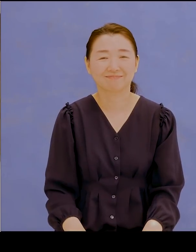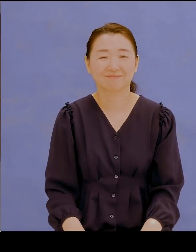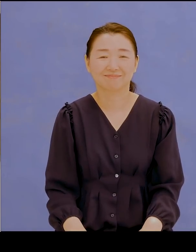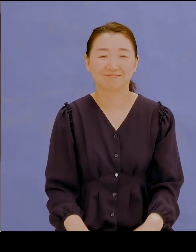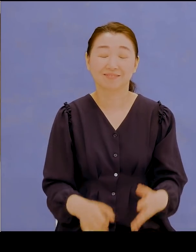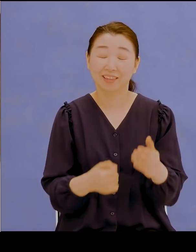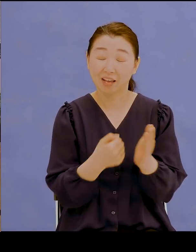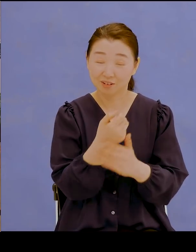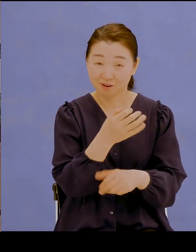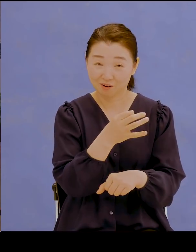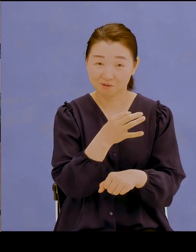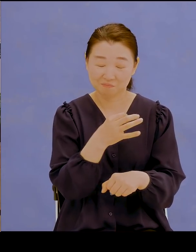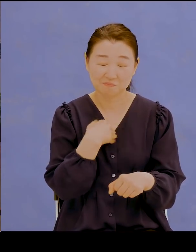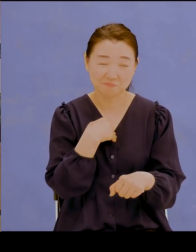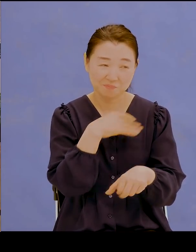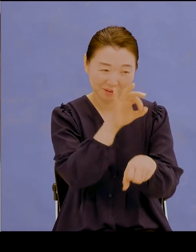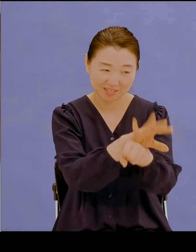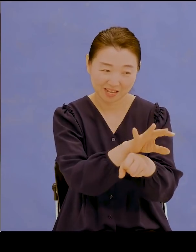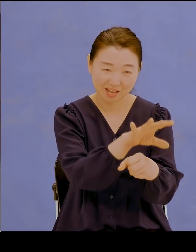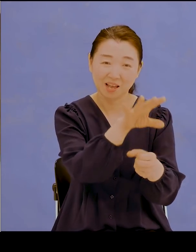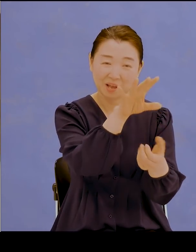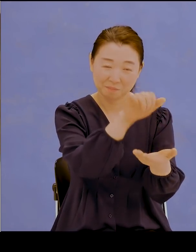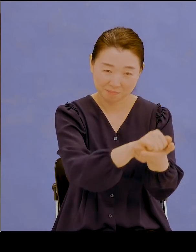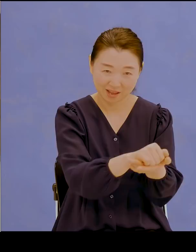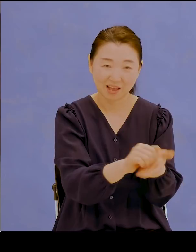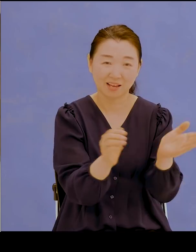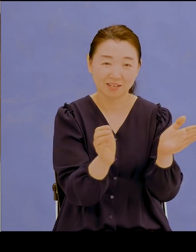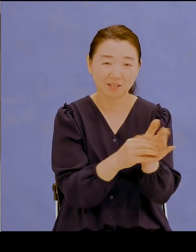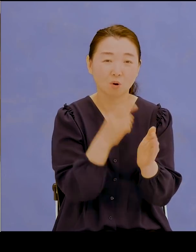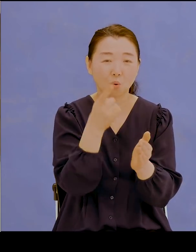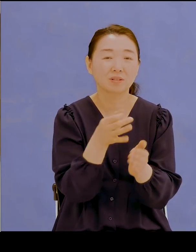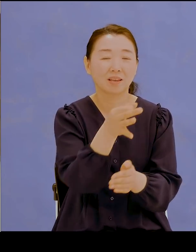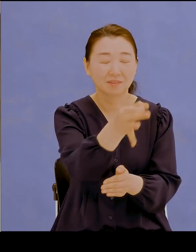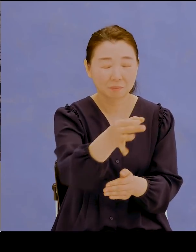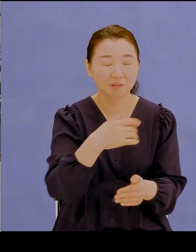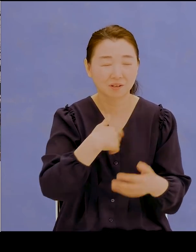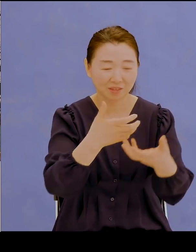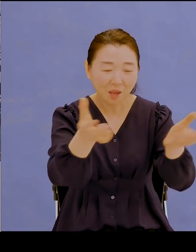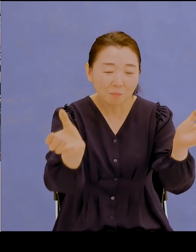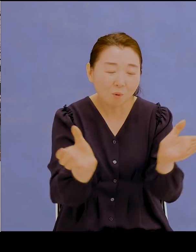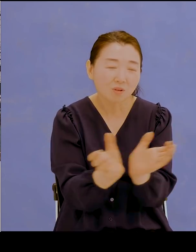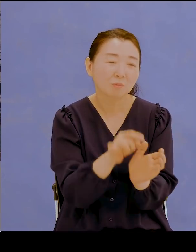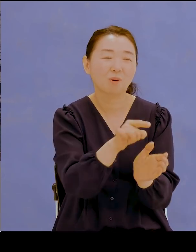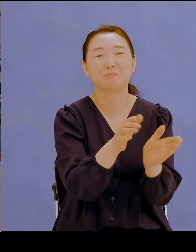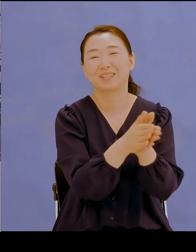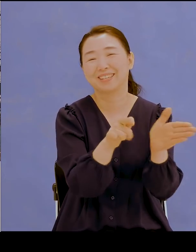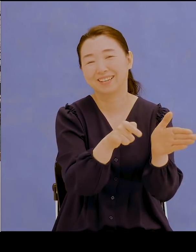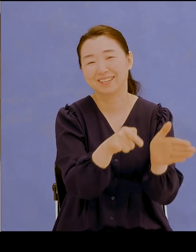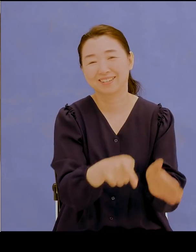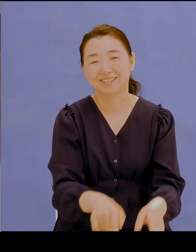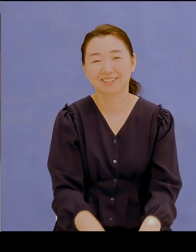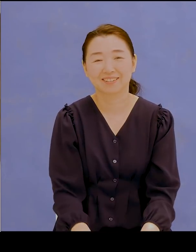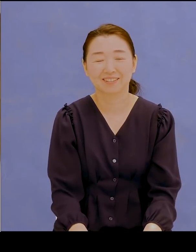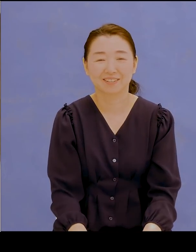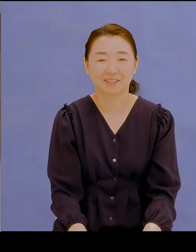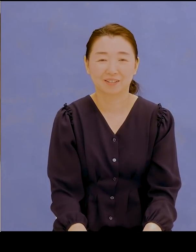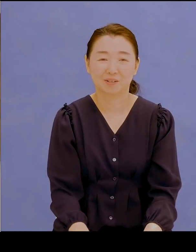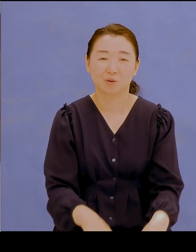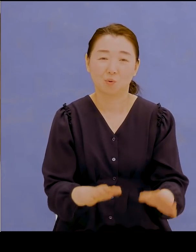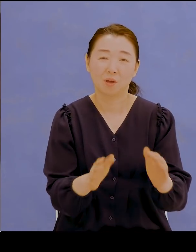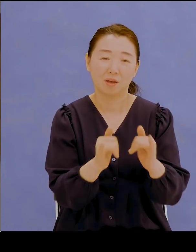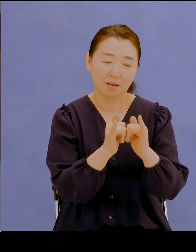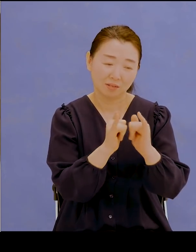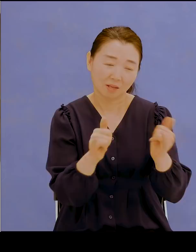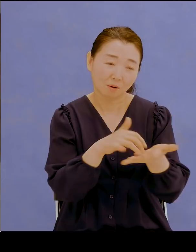제가 이제 그걸 인수해가지고 월세를 내면서 예. 목장 모임을 거기서 어. 특별하게 워낙